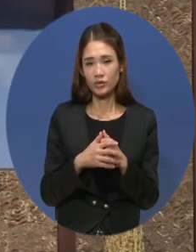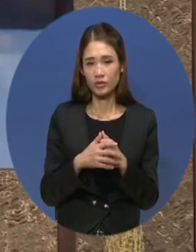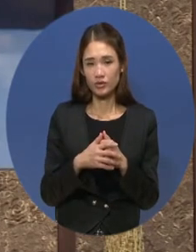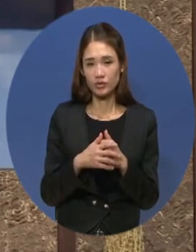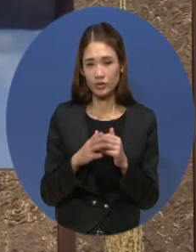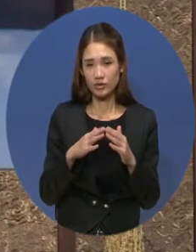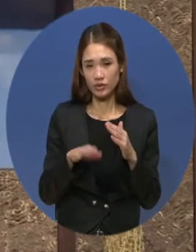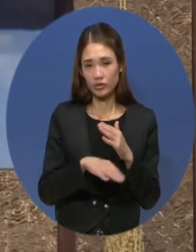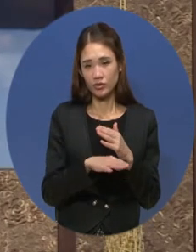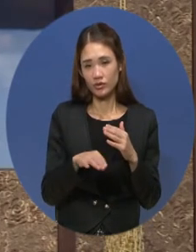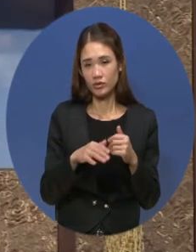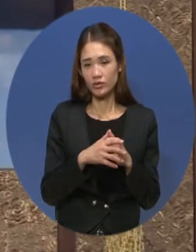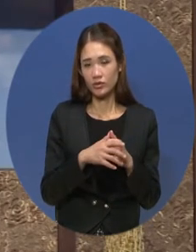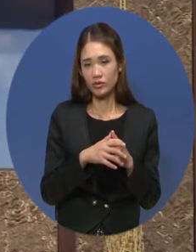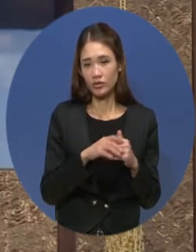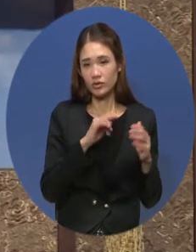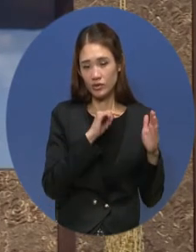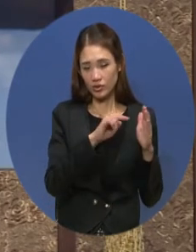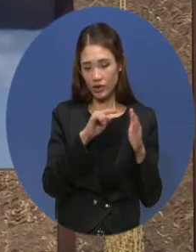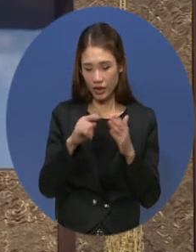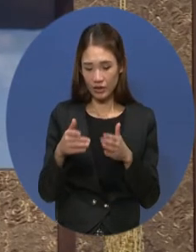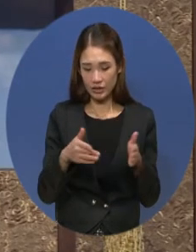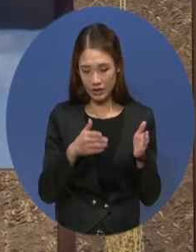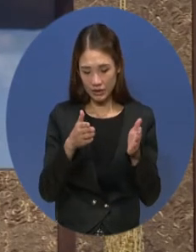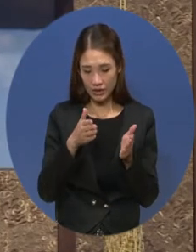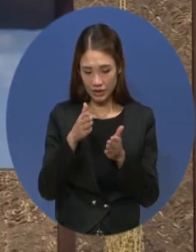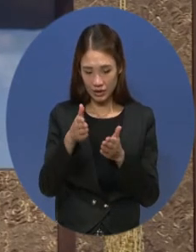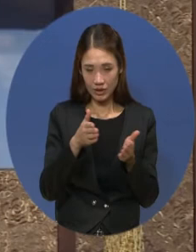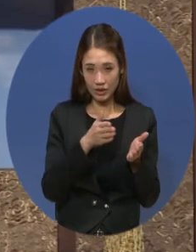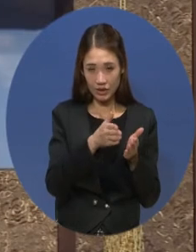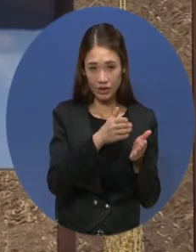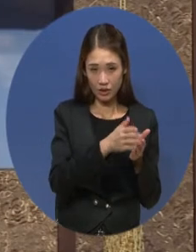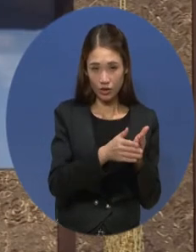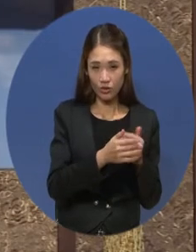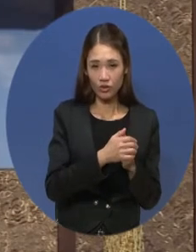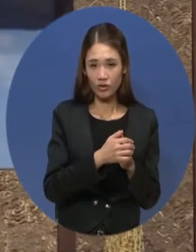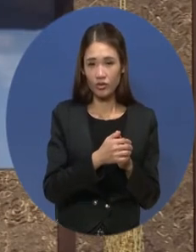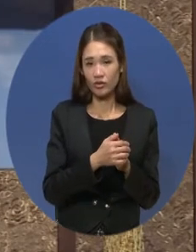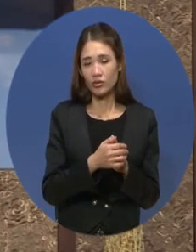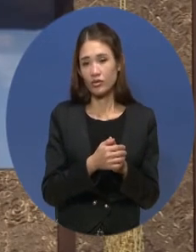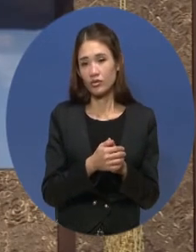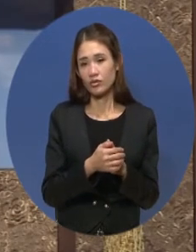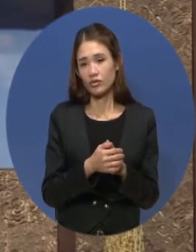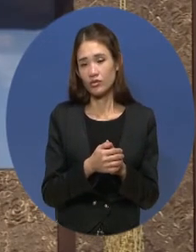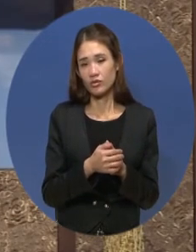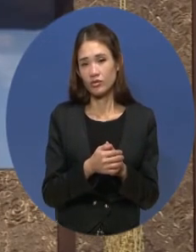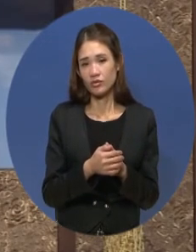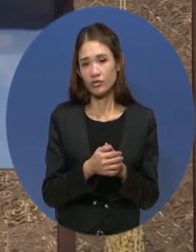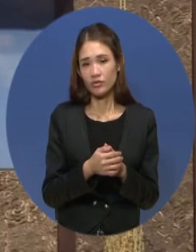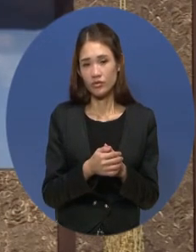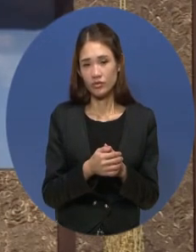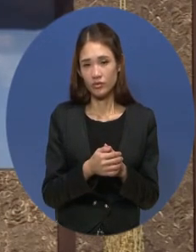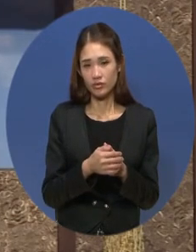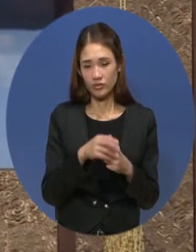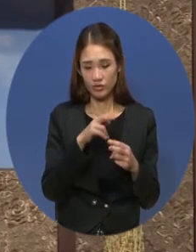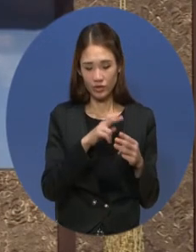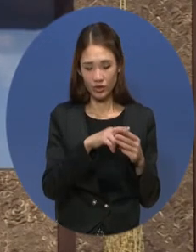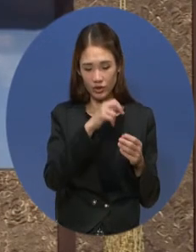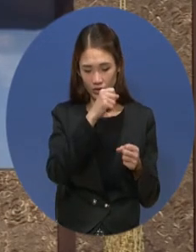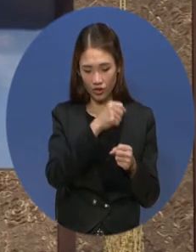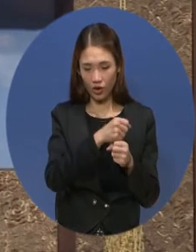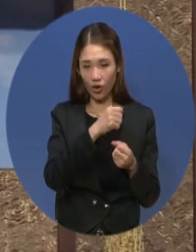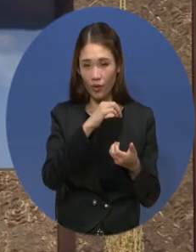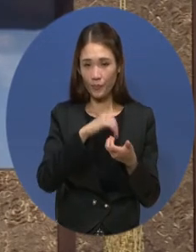가정에서도 어디 길로 갈 것이냐 진로 결정을 하죠 근데 이제 평생 교육 센터 가 정원이 차면 은